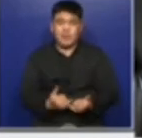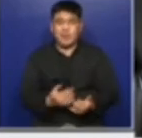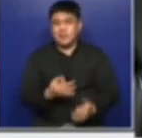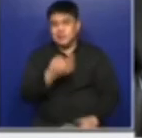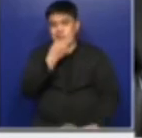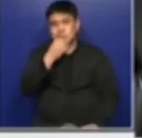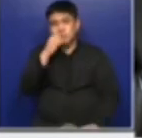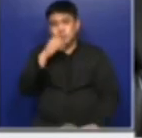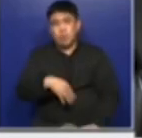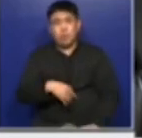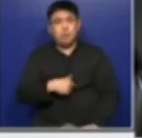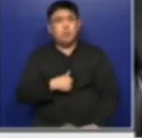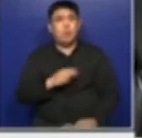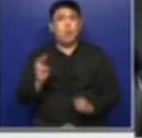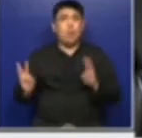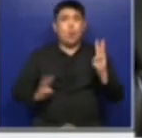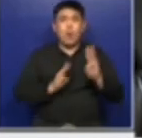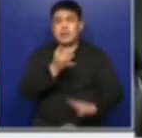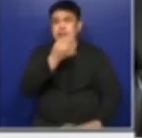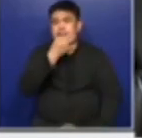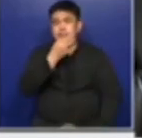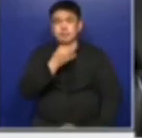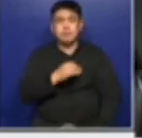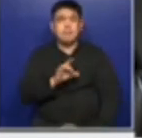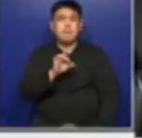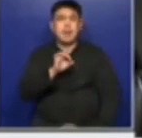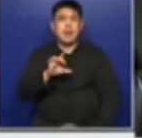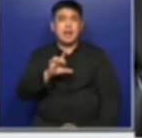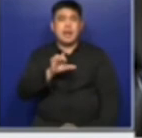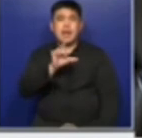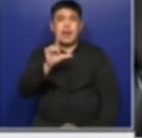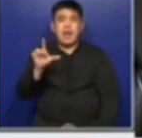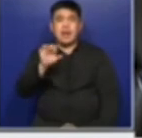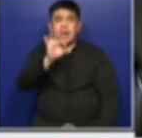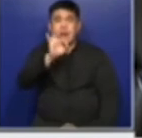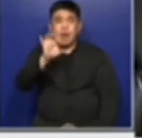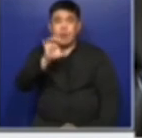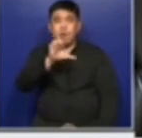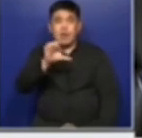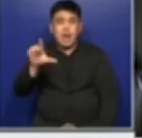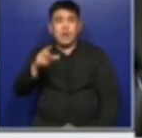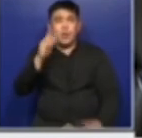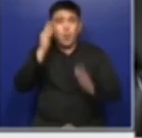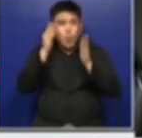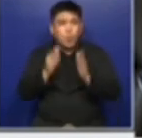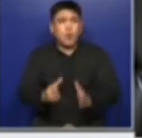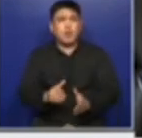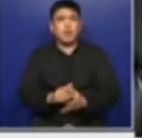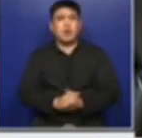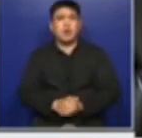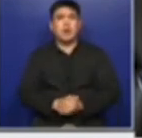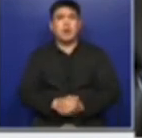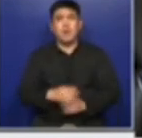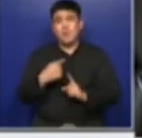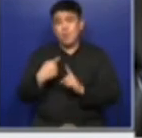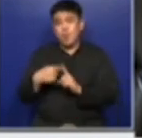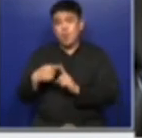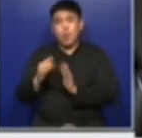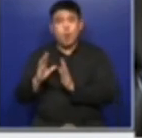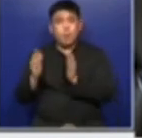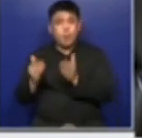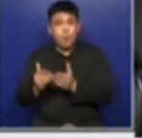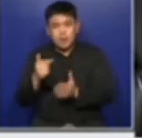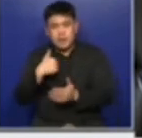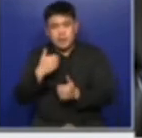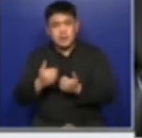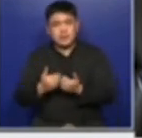า 8-9 ล้านครัวเรือนหรือ 8-9 ล้านคนในขณะเดียวกันบวกครอบครัวด้วยจะอ